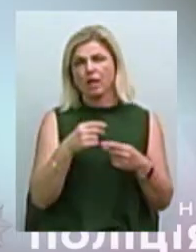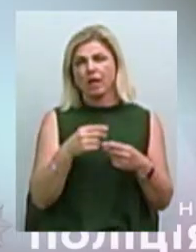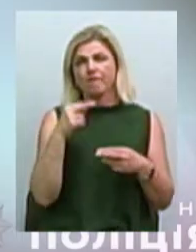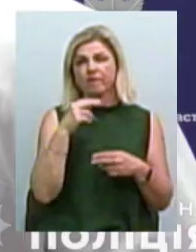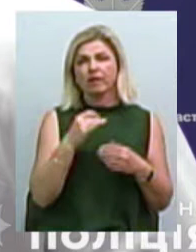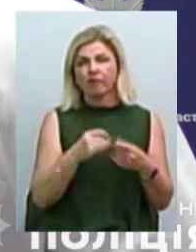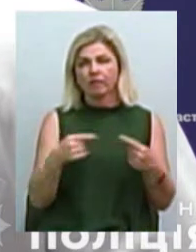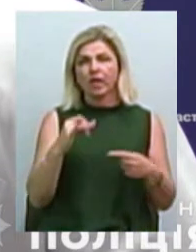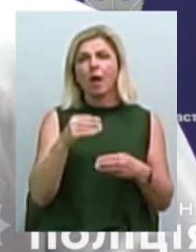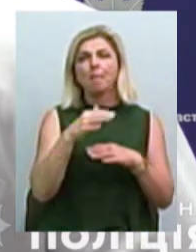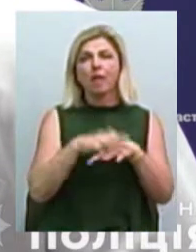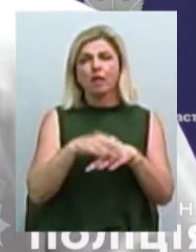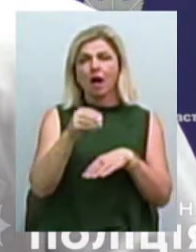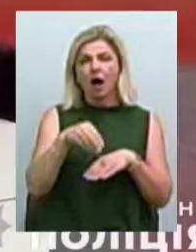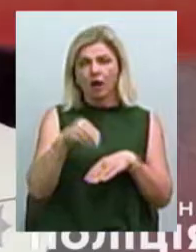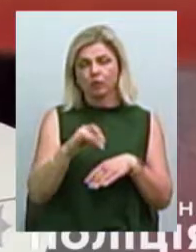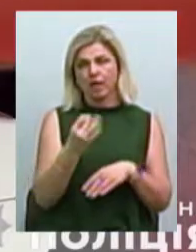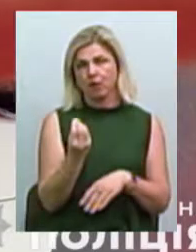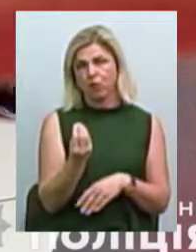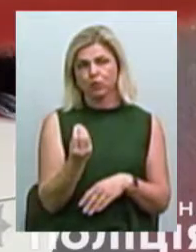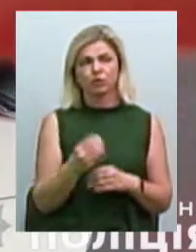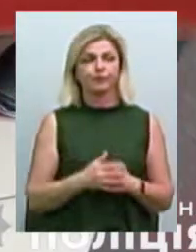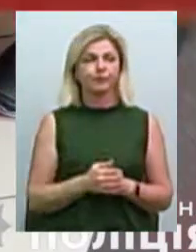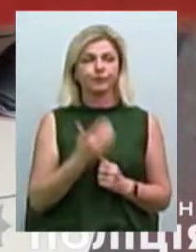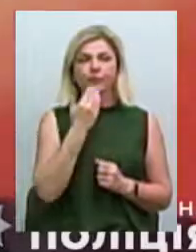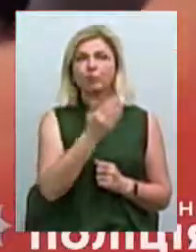також банківські карти та грошові кошти. Що це?